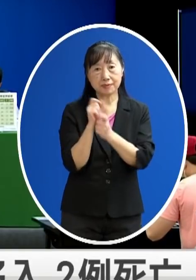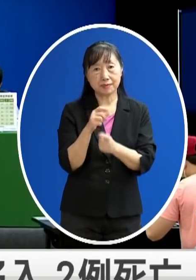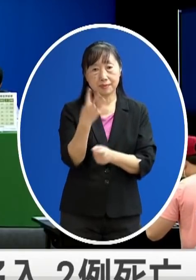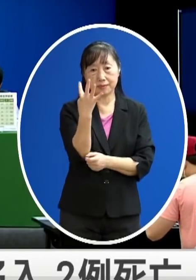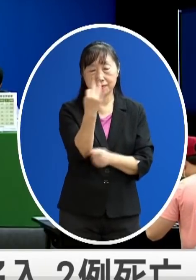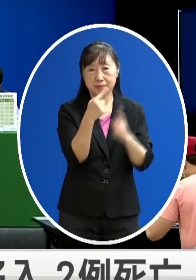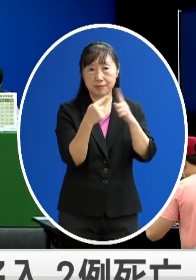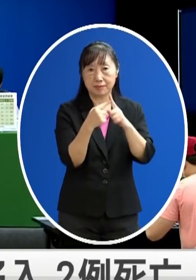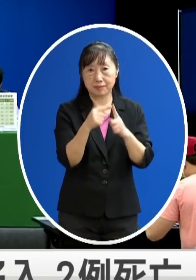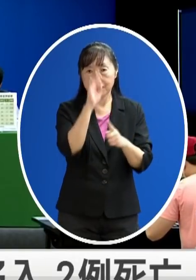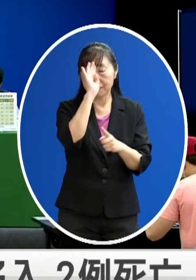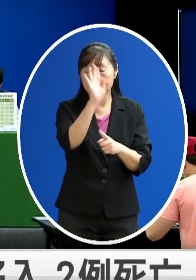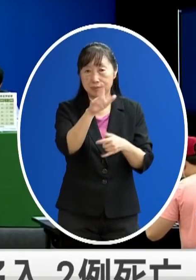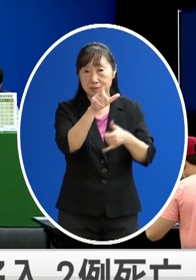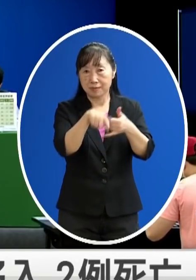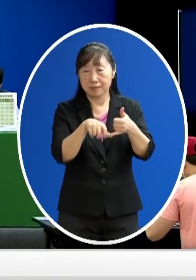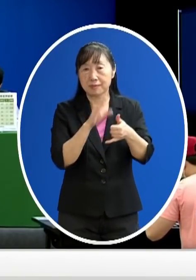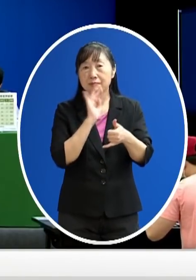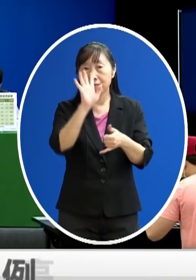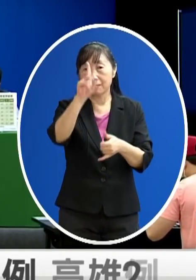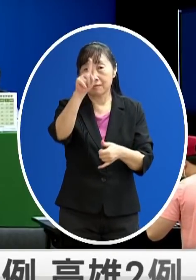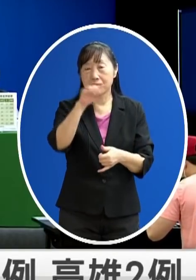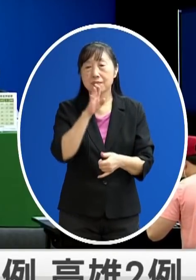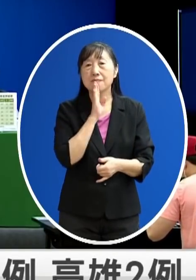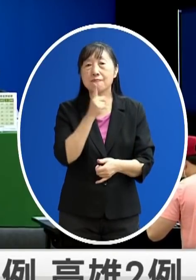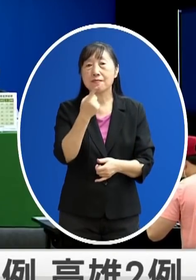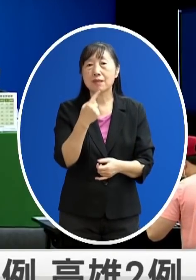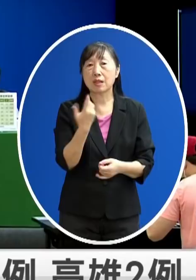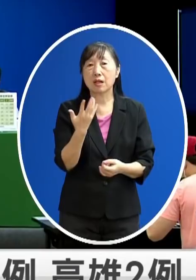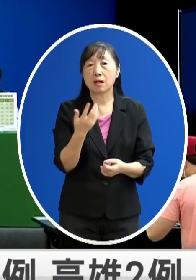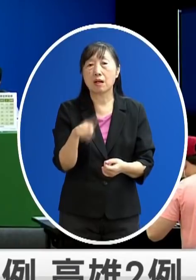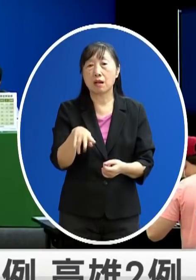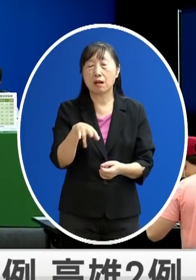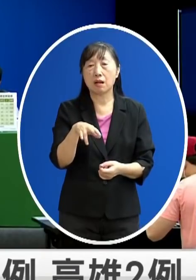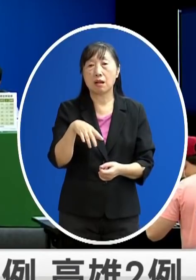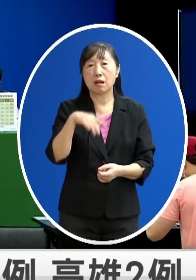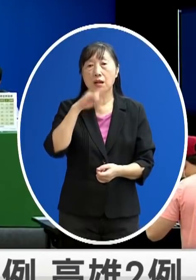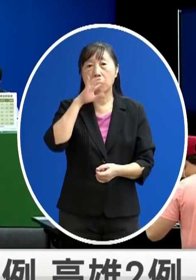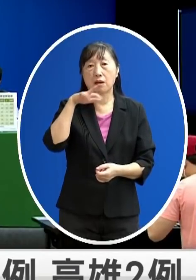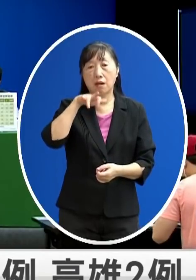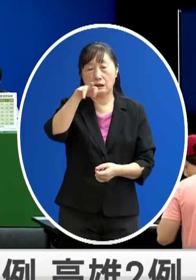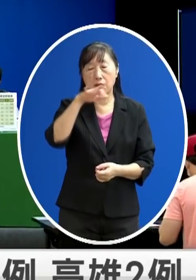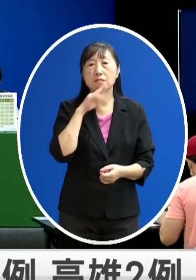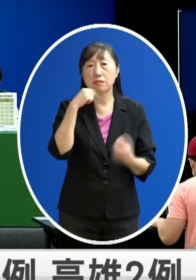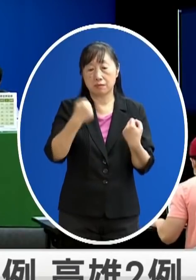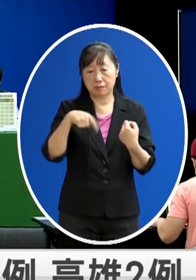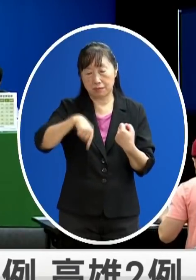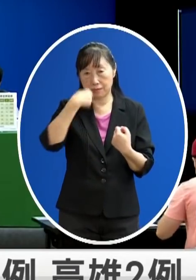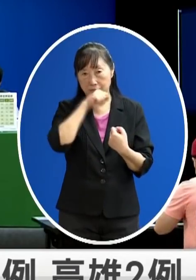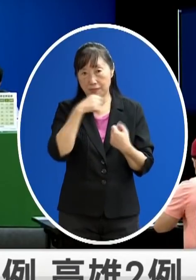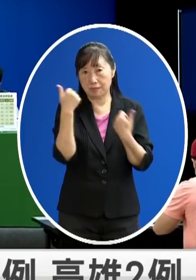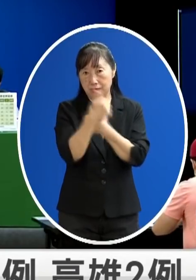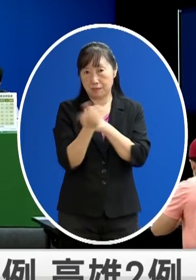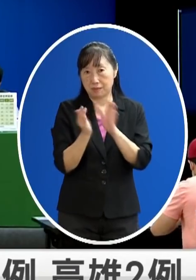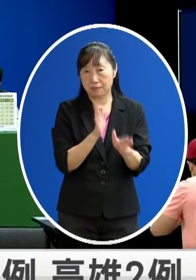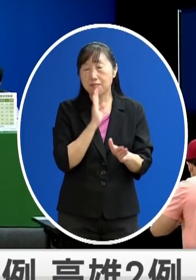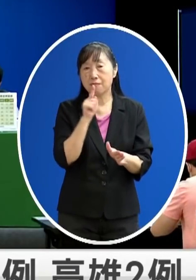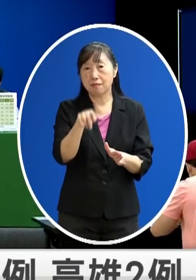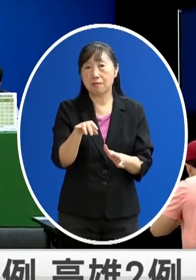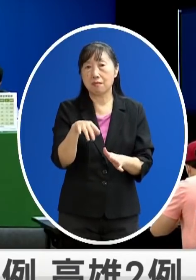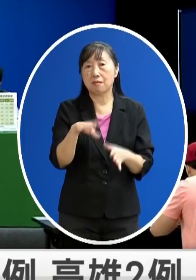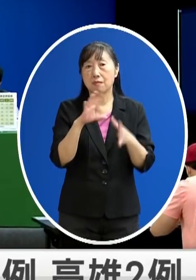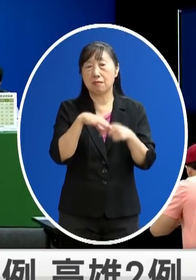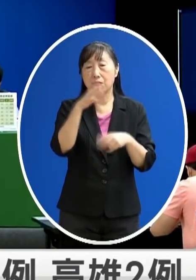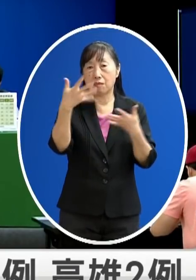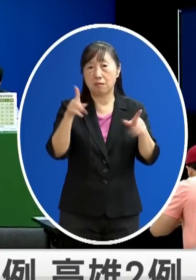当中啊，有其中一名的身份是越捷航空在台湾的代理地勤。那目前有包含共飞合作的国际航空已经有多